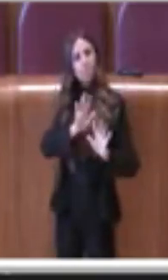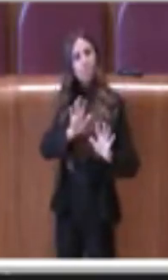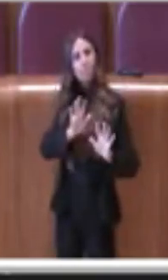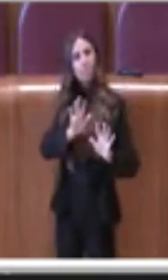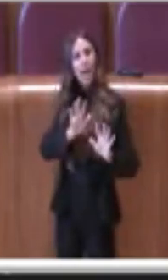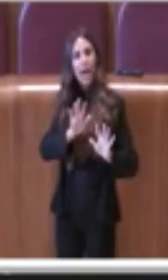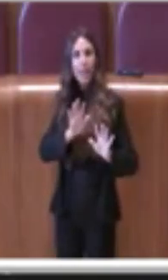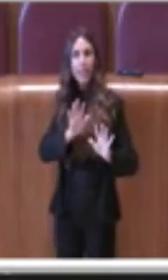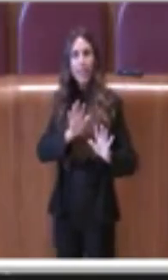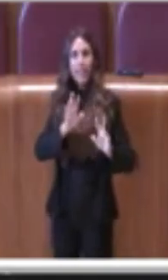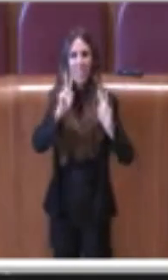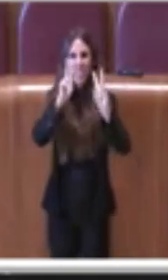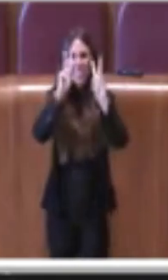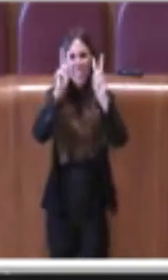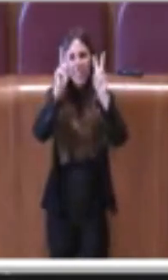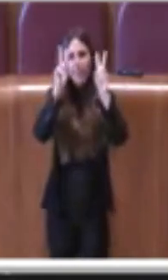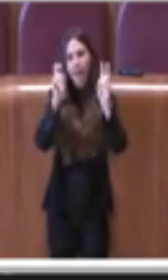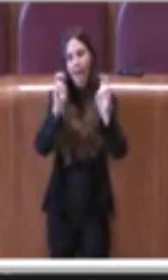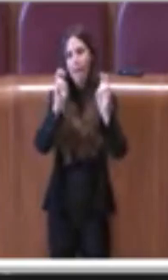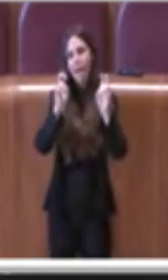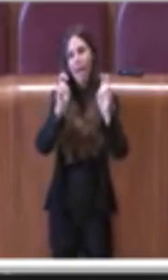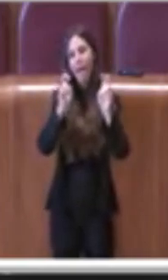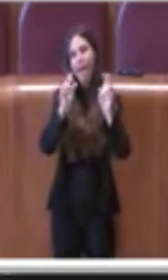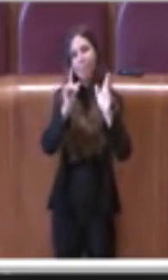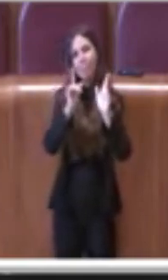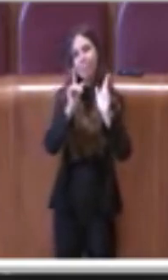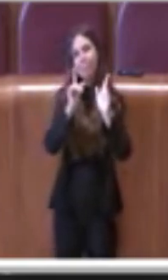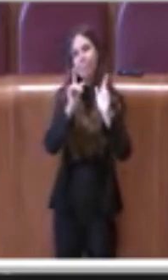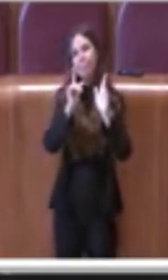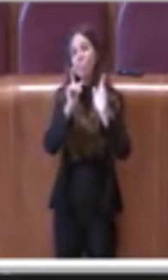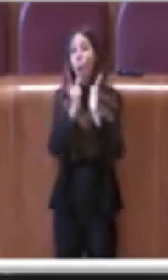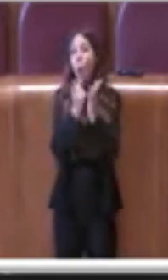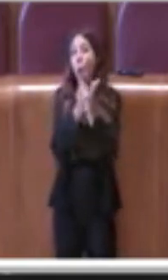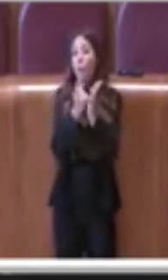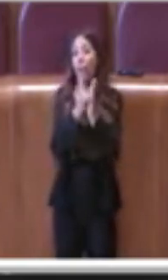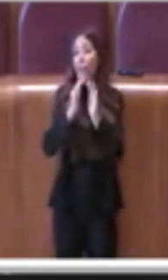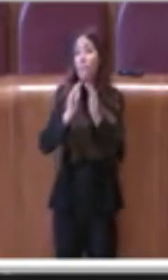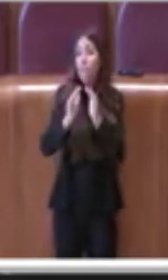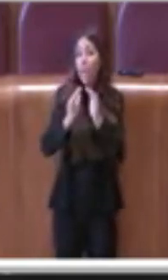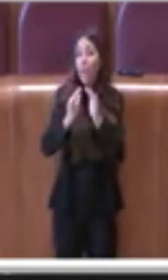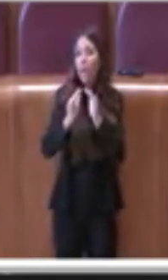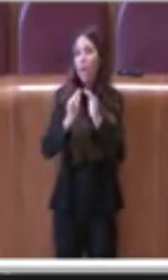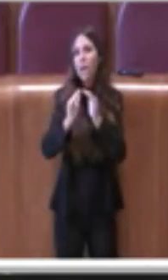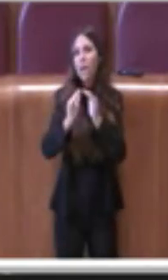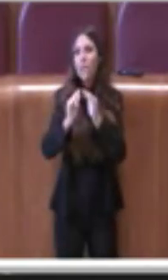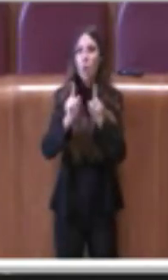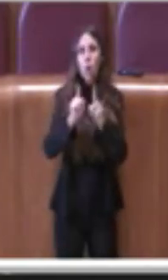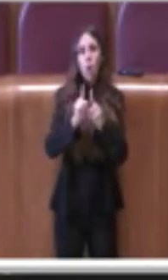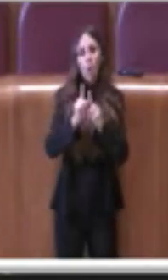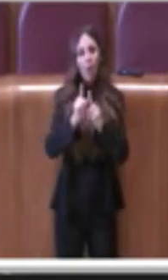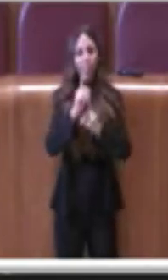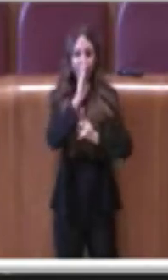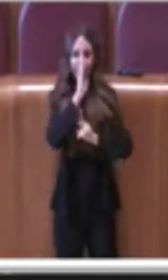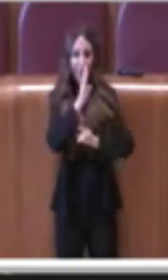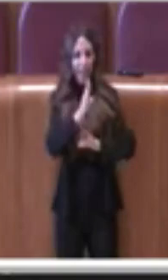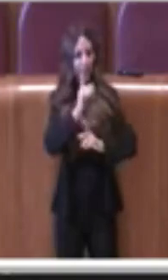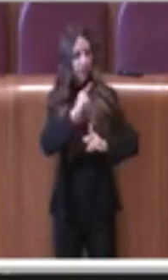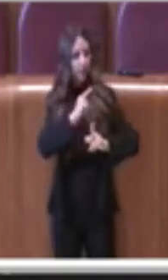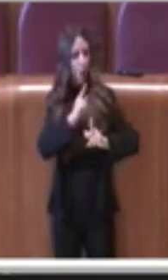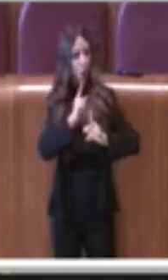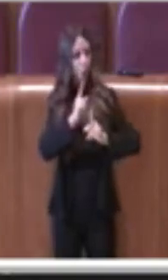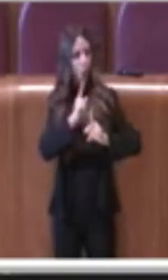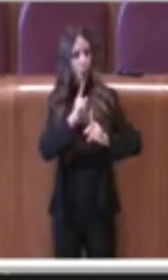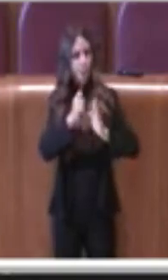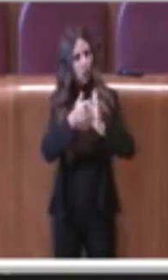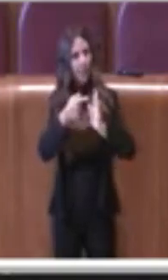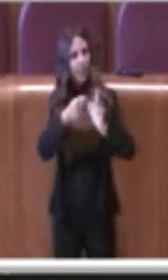un tema di poco conto, ma un tema insomma, che deve vederci anche lì prorompenti su una politica ovviamente sostenibile.